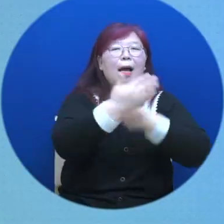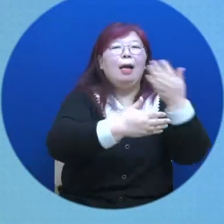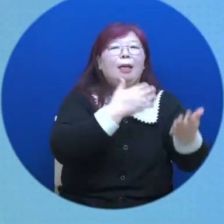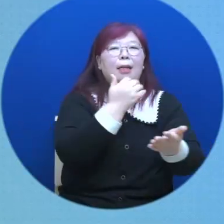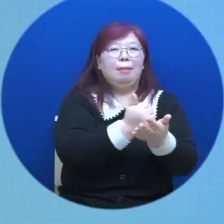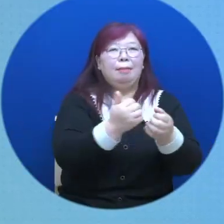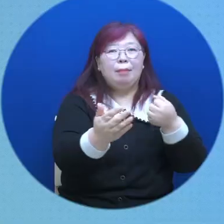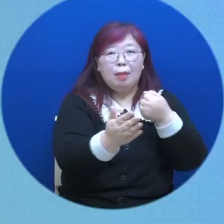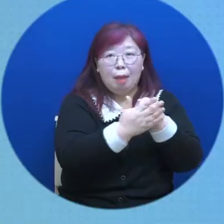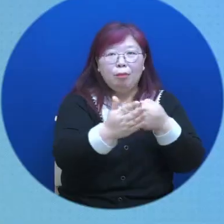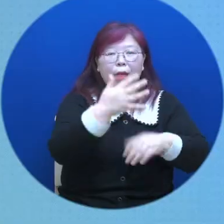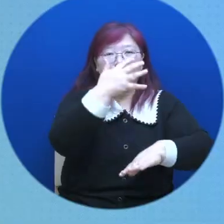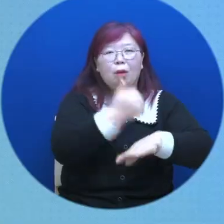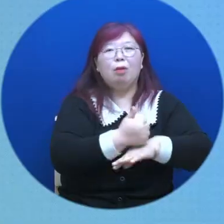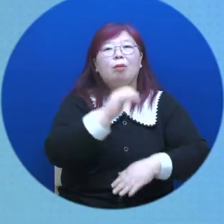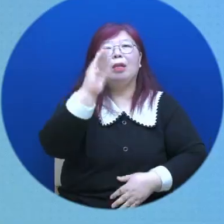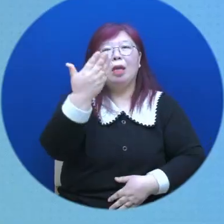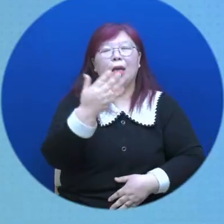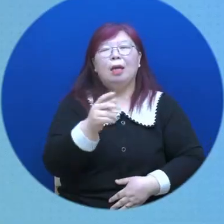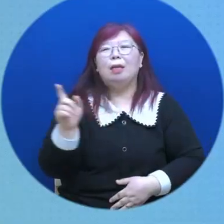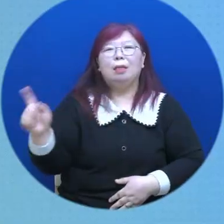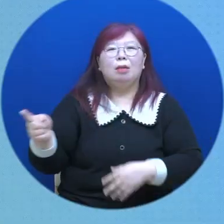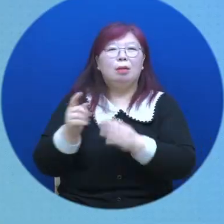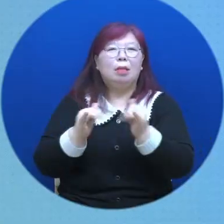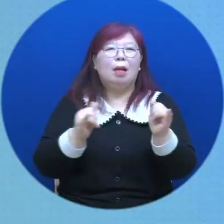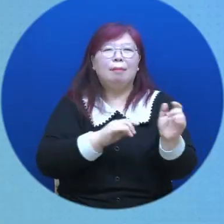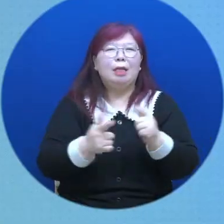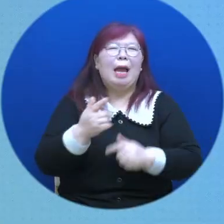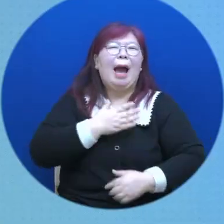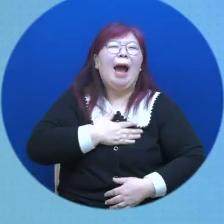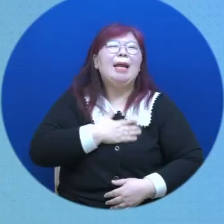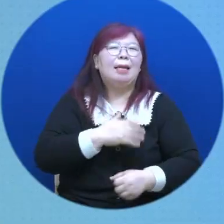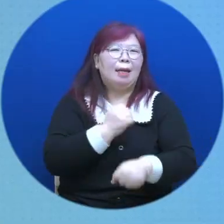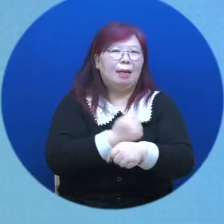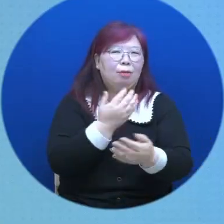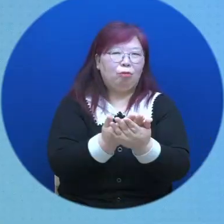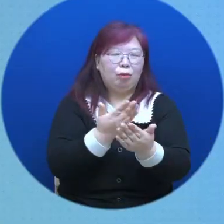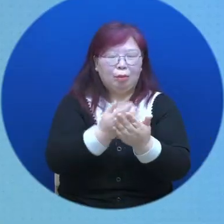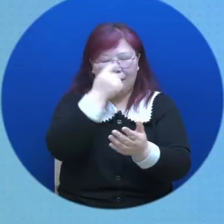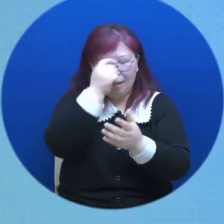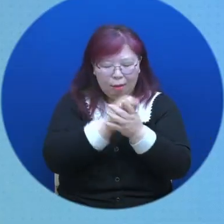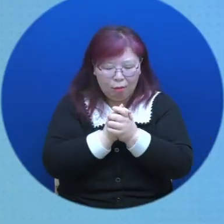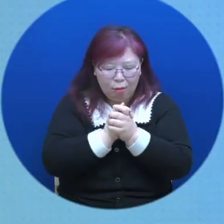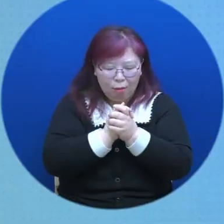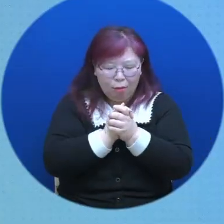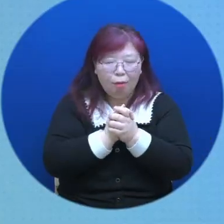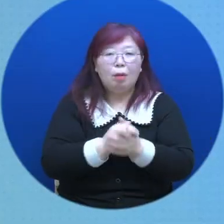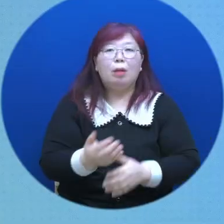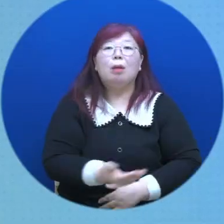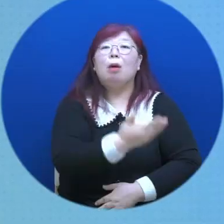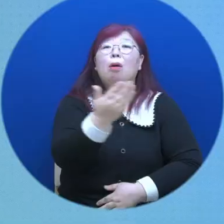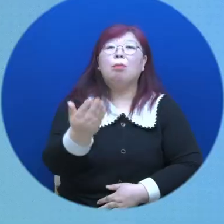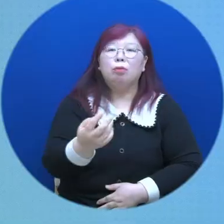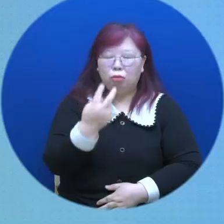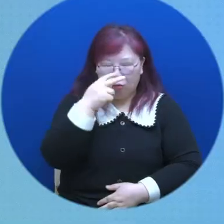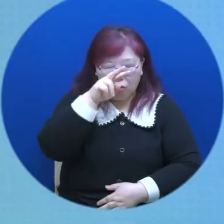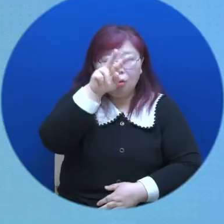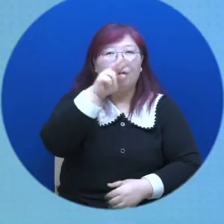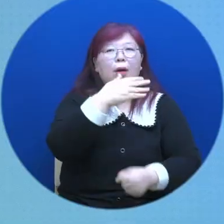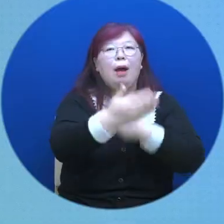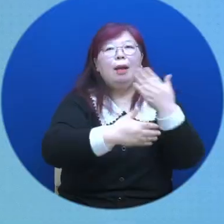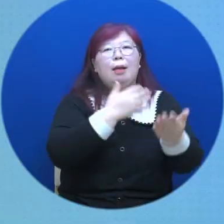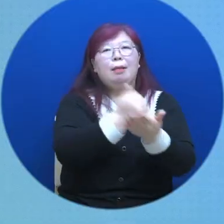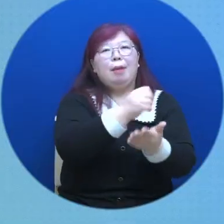것을 저들로 알게 하여 주시옵소서 라고 하는 기도하잖아요. 여러분, 눈을 들어 하나님 앞에 이와